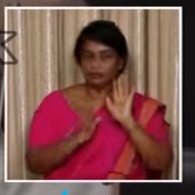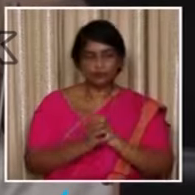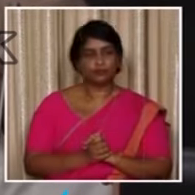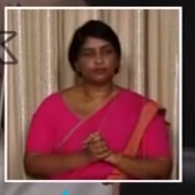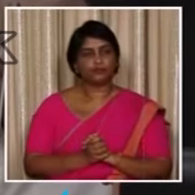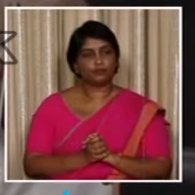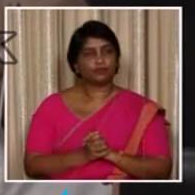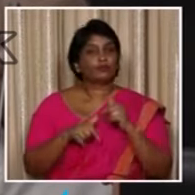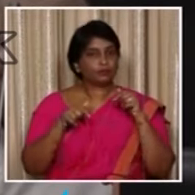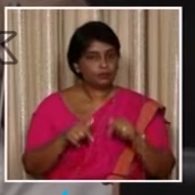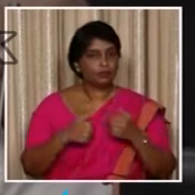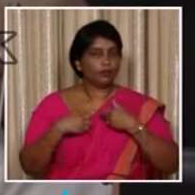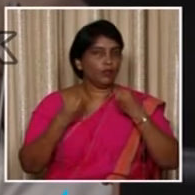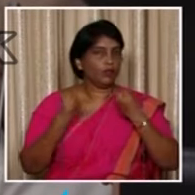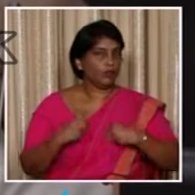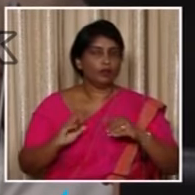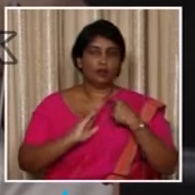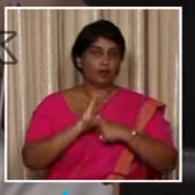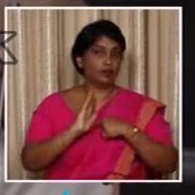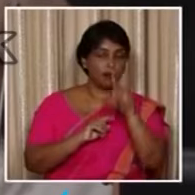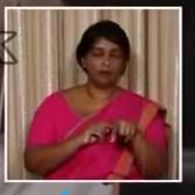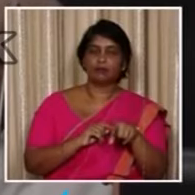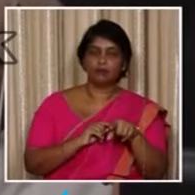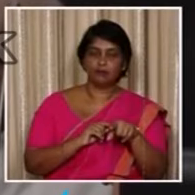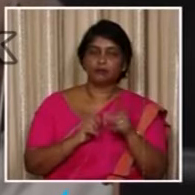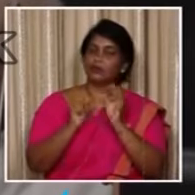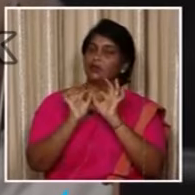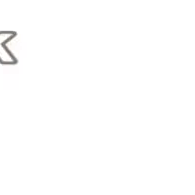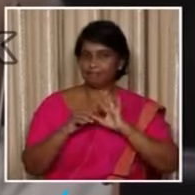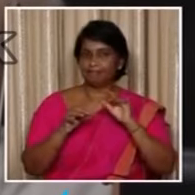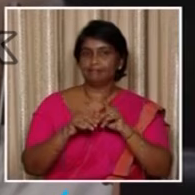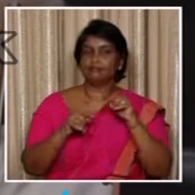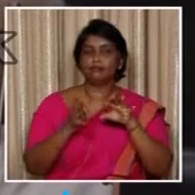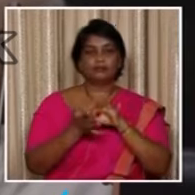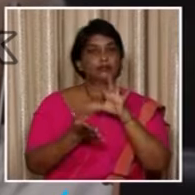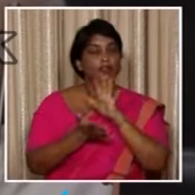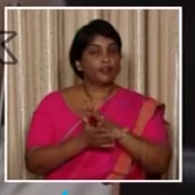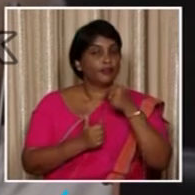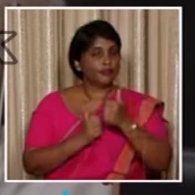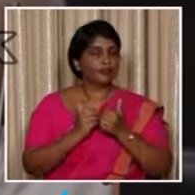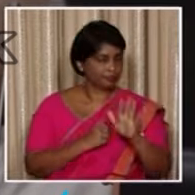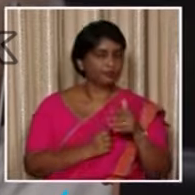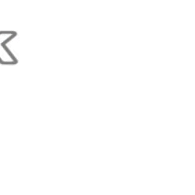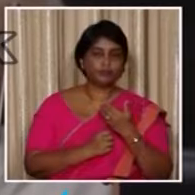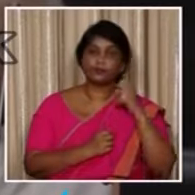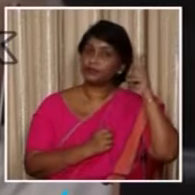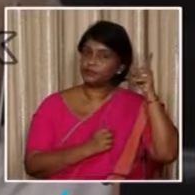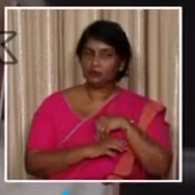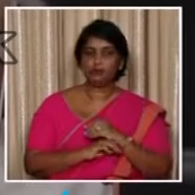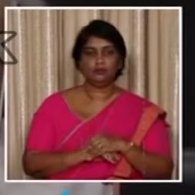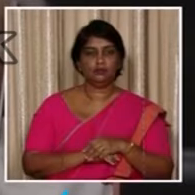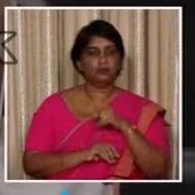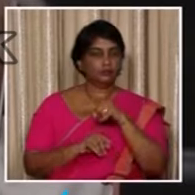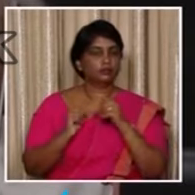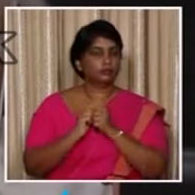කළා. දැන් අපි බංකොලොත් රාජ්‍යයක් කියන ලේබල් එක ගලවා ගැනීම සඳහා තීරණාත්මක පියවර අරන් තියෙන බව ඔවුන් පිළිගත්තා.